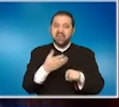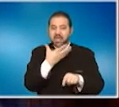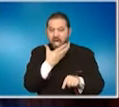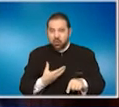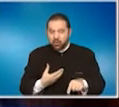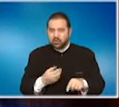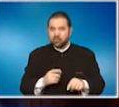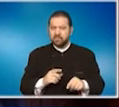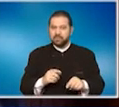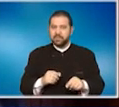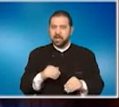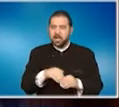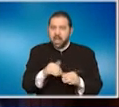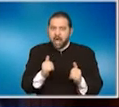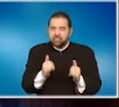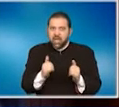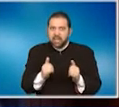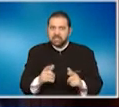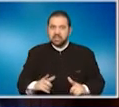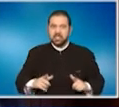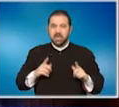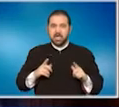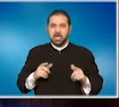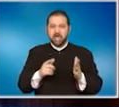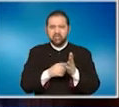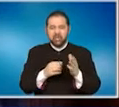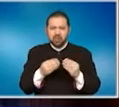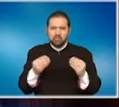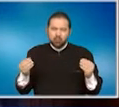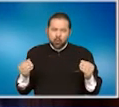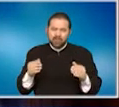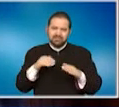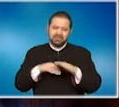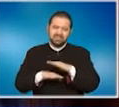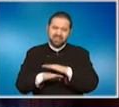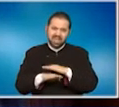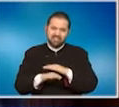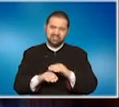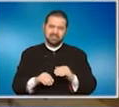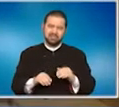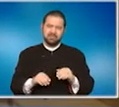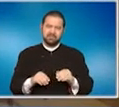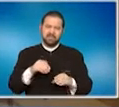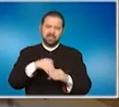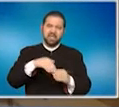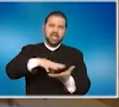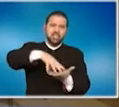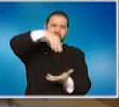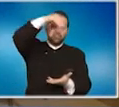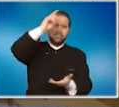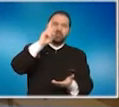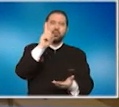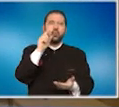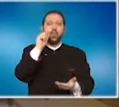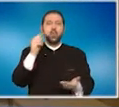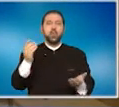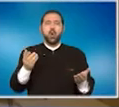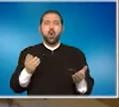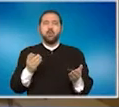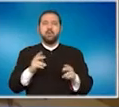niște situații de genul acesta cer foarte multă discreție, nu cer publicitate. În sufletul unui om care trece prin